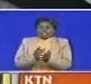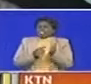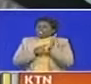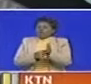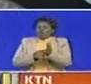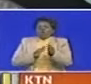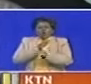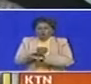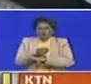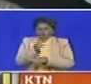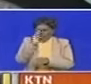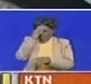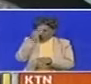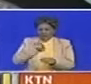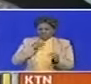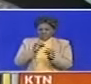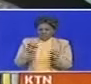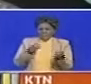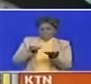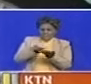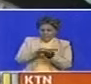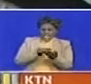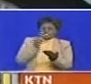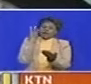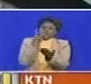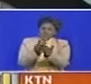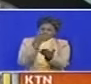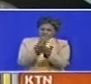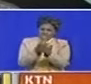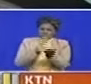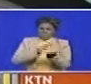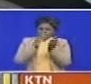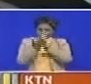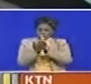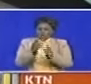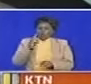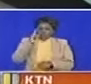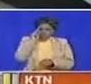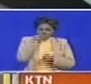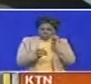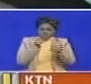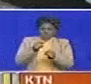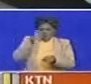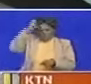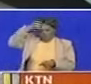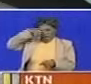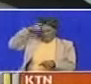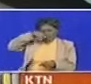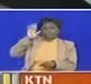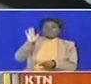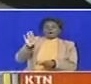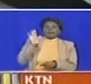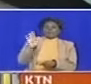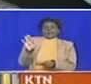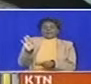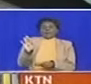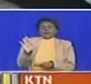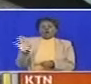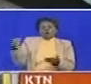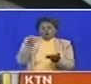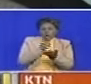So based on the evidence, probably before the chief prosecutor, in her own wisdom and that of her OTP, the office of